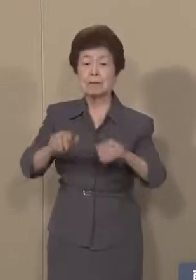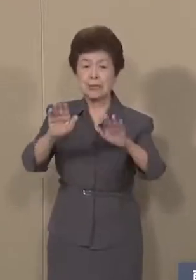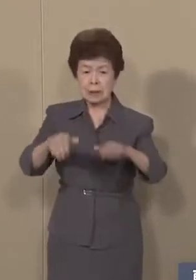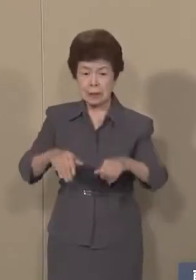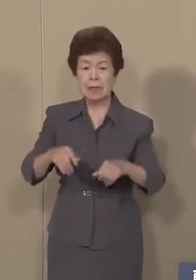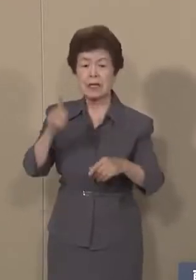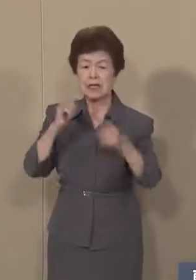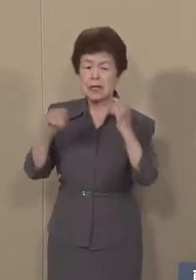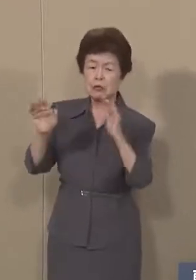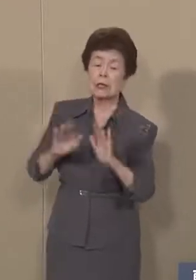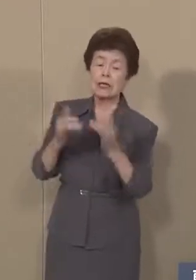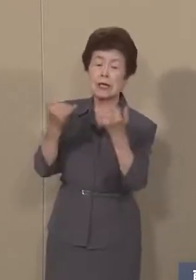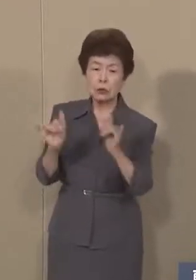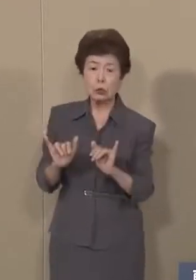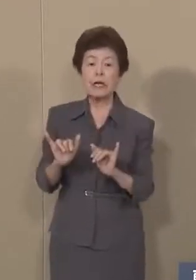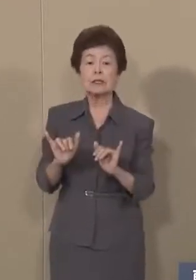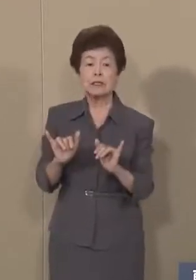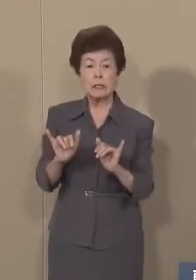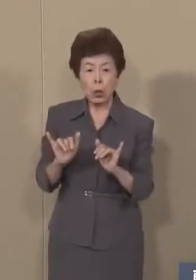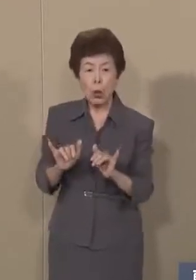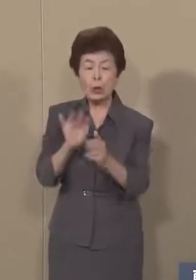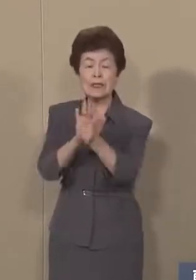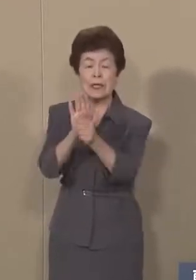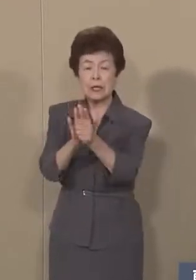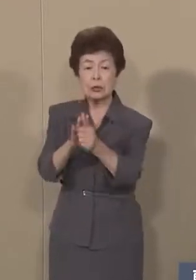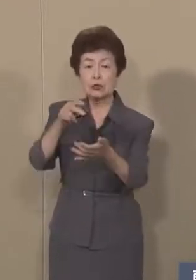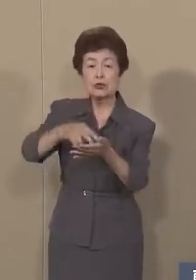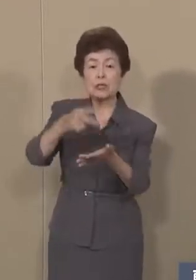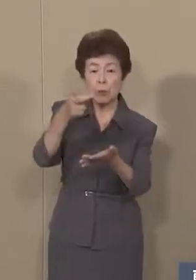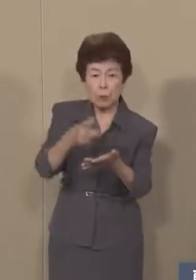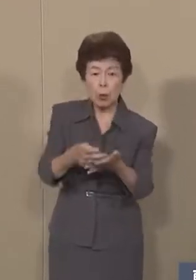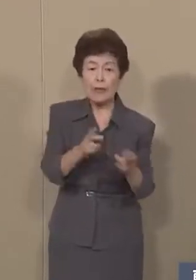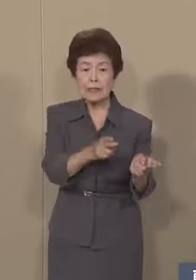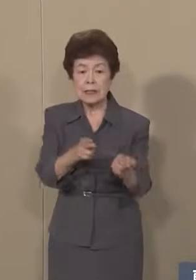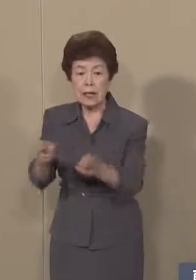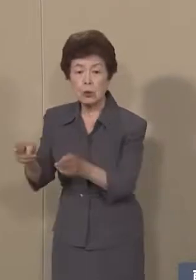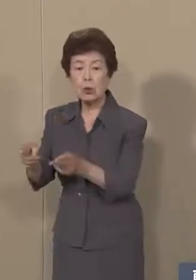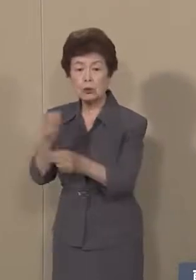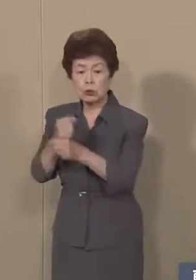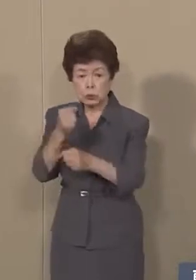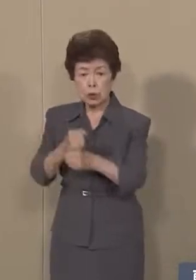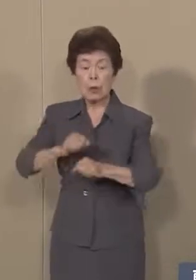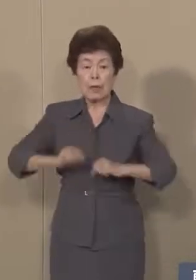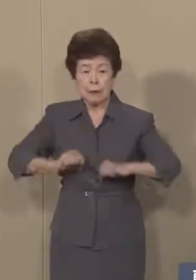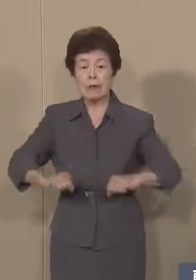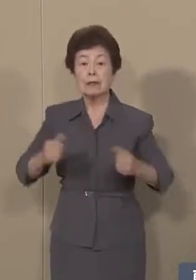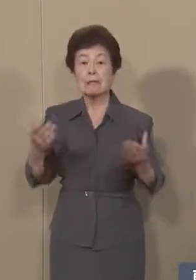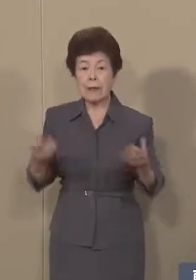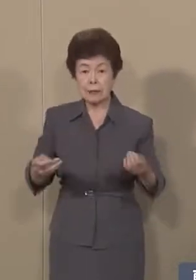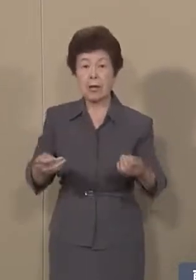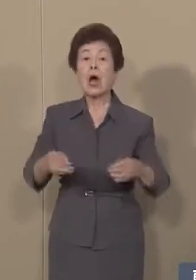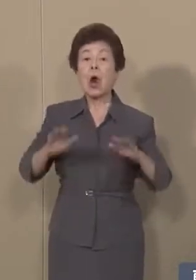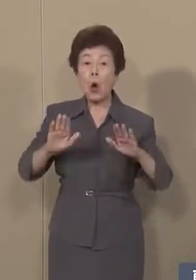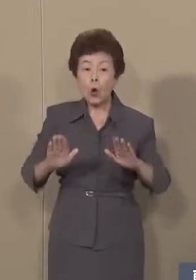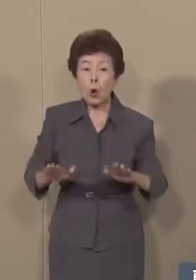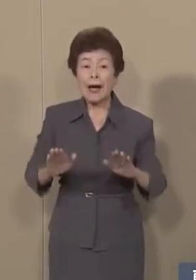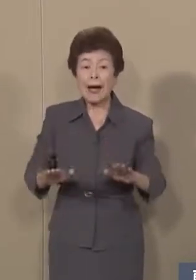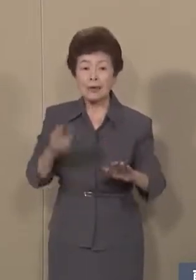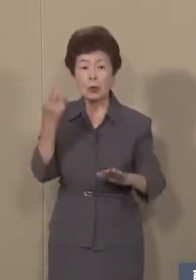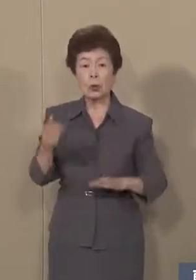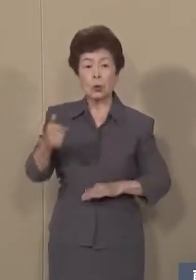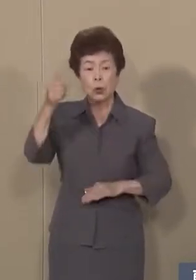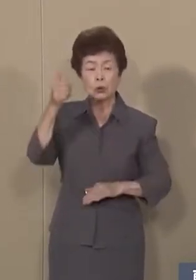を立を支援する立法や制度づくりに取り組みました私は今回の都知事選